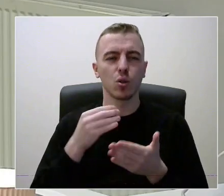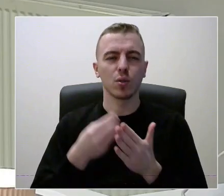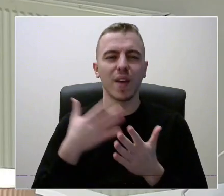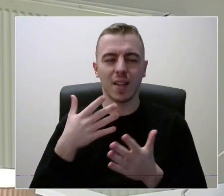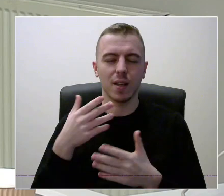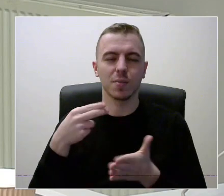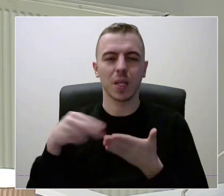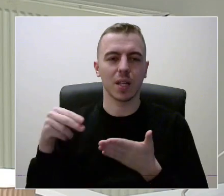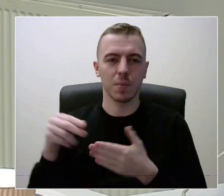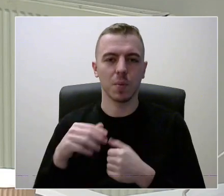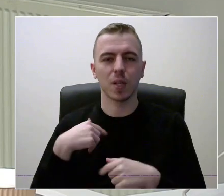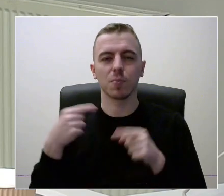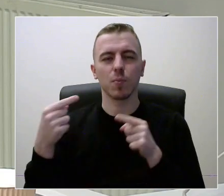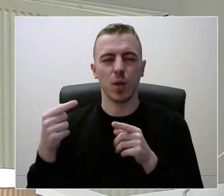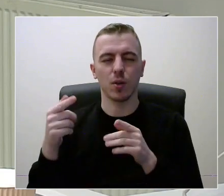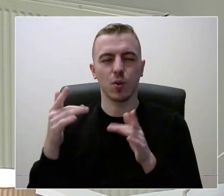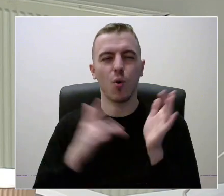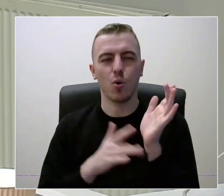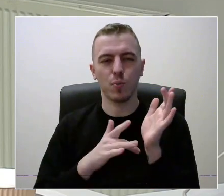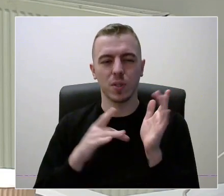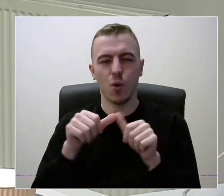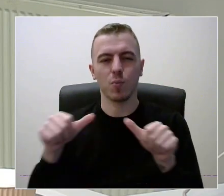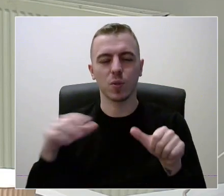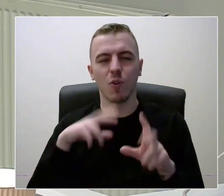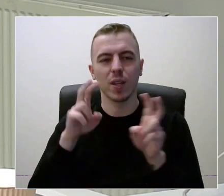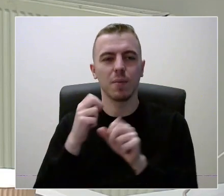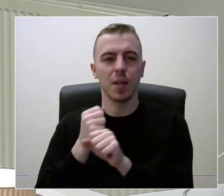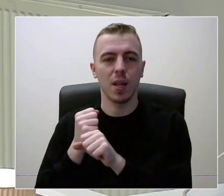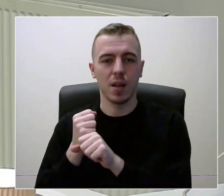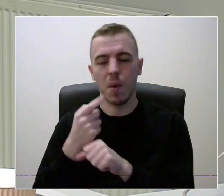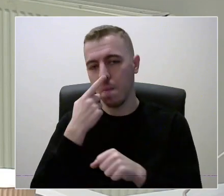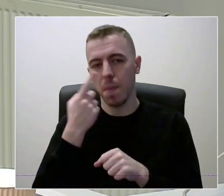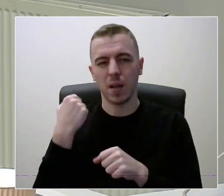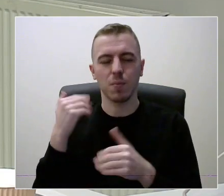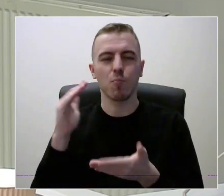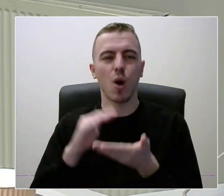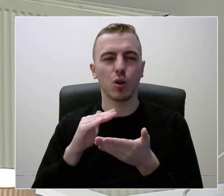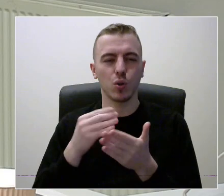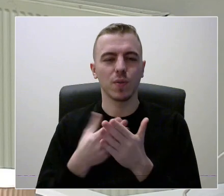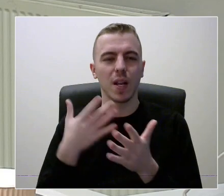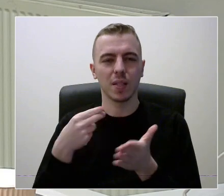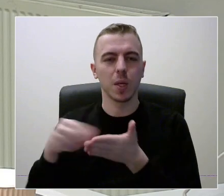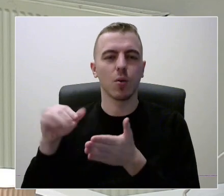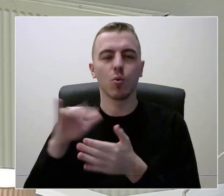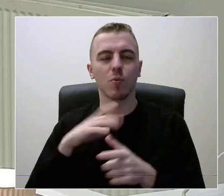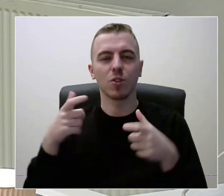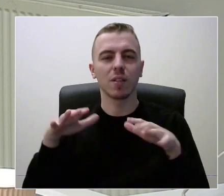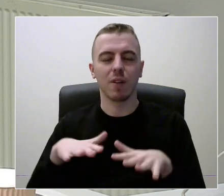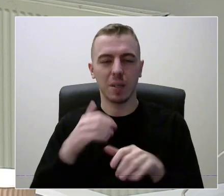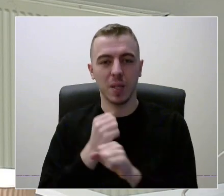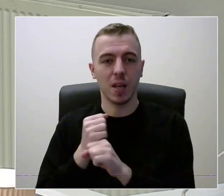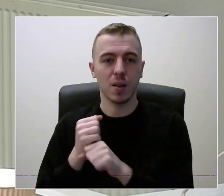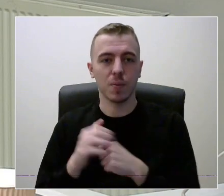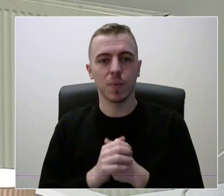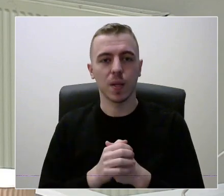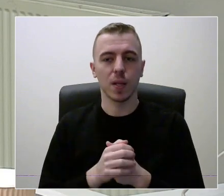Mes su antikorupcijos komisija neseniai darėm tyrimą visų praeitų metų mažos vertės pirkimų, kurie buvo atlikti savivaldybei. Ir aš taip